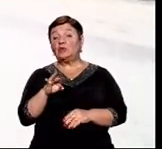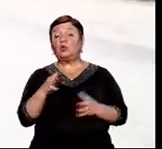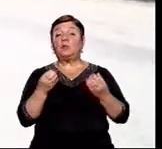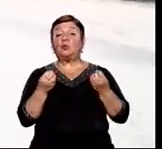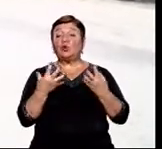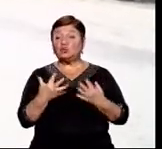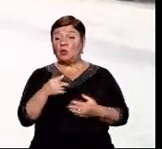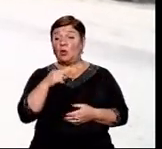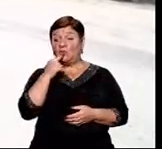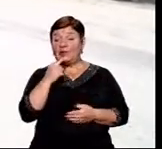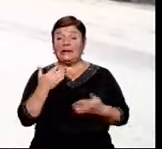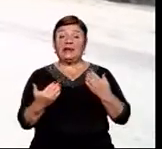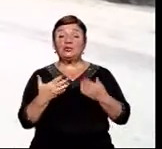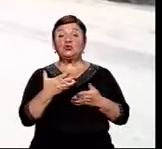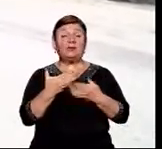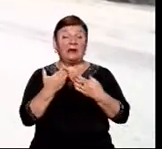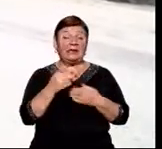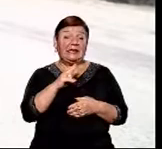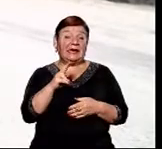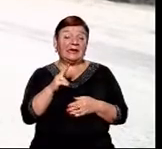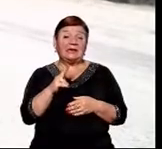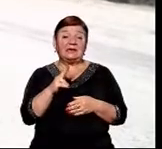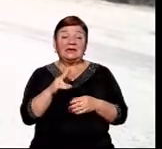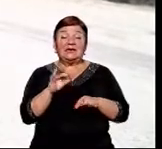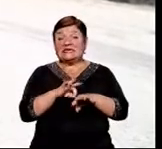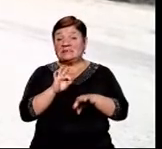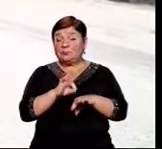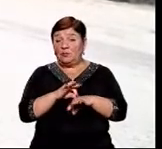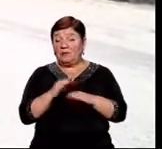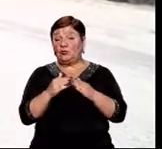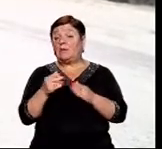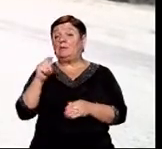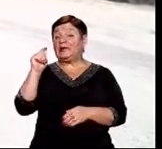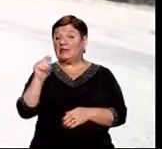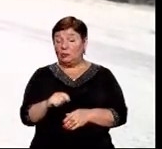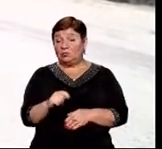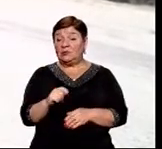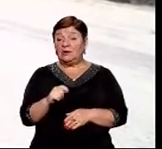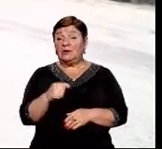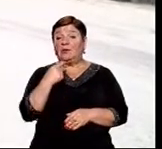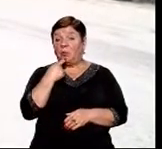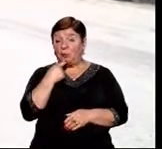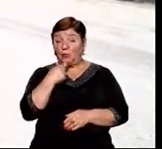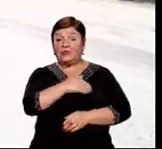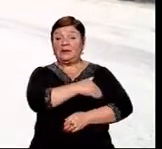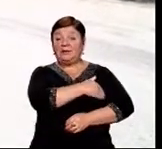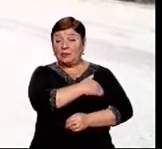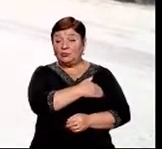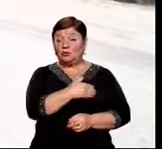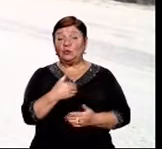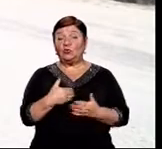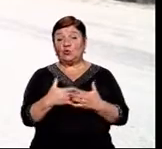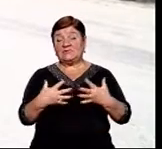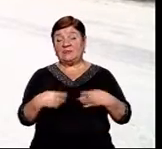щоб при... Ну, якщо немає ніяких симптомів, то, в принципі, нічого, вдома прийдуть, перемірюють температуру. Якщо вже будуть якісь симптоми, звернутися до свого